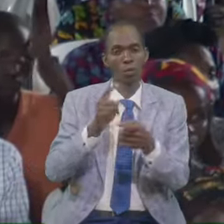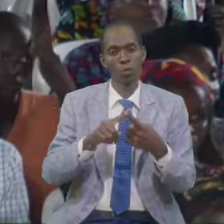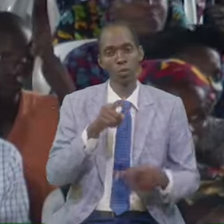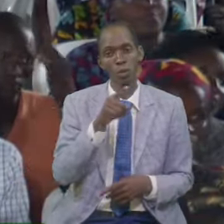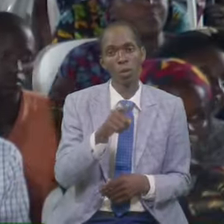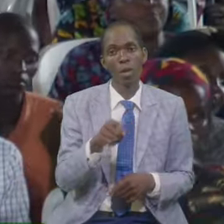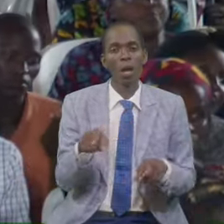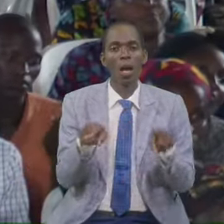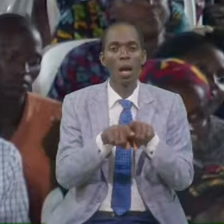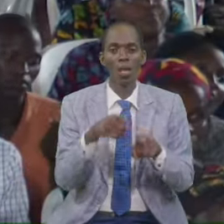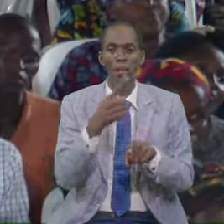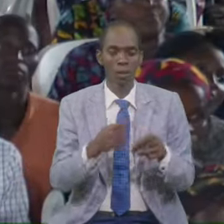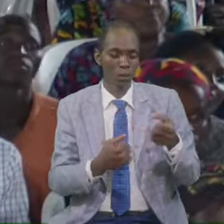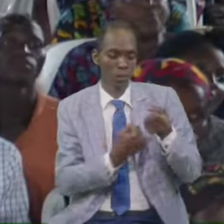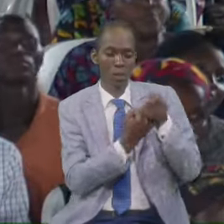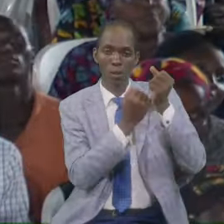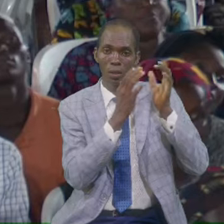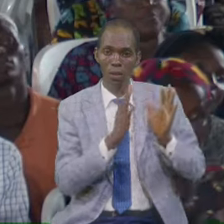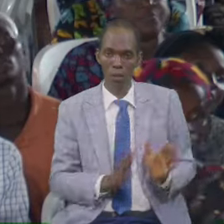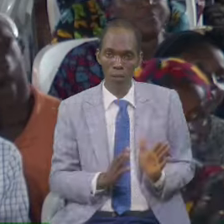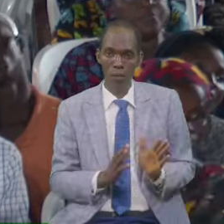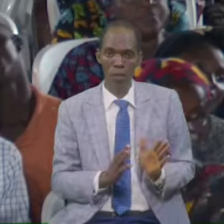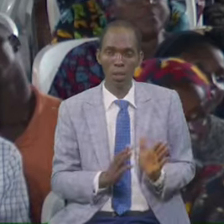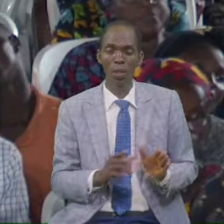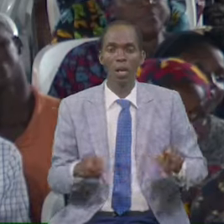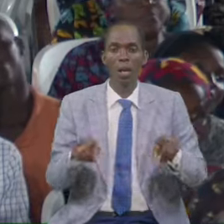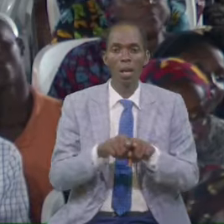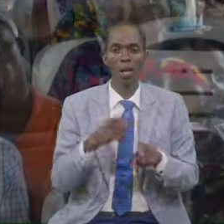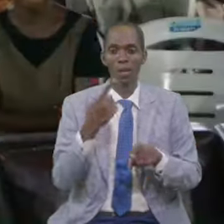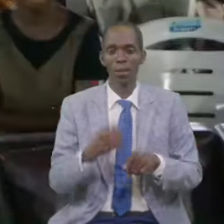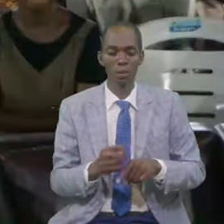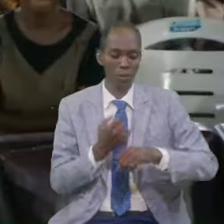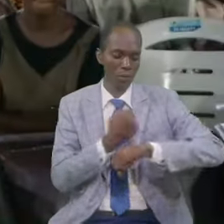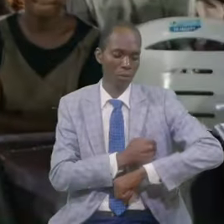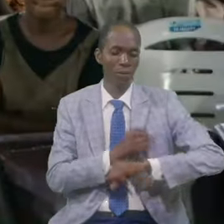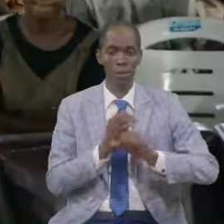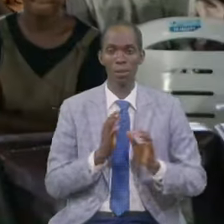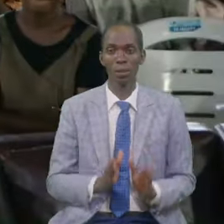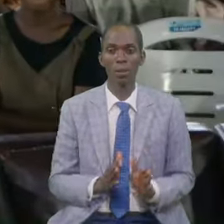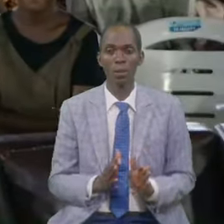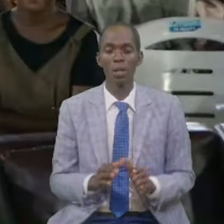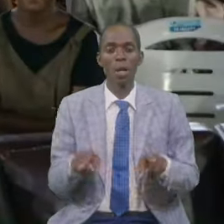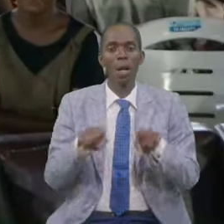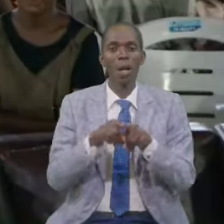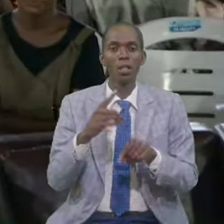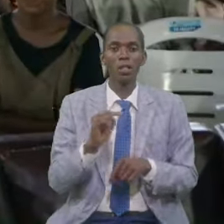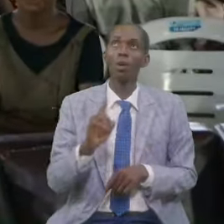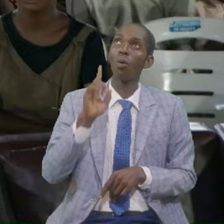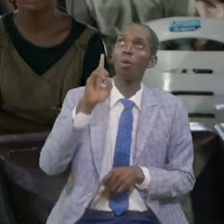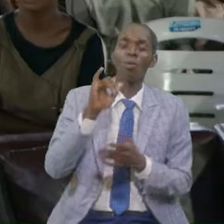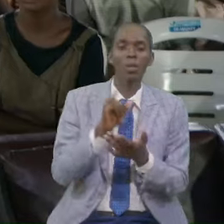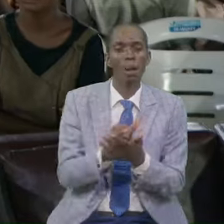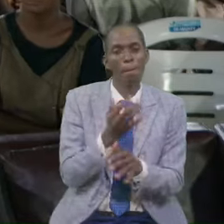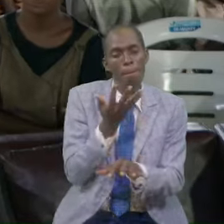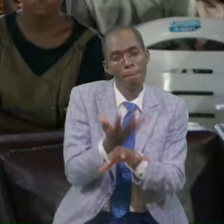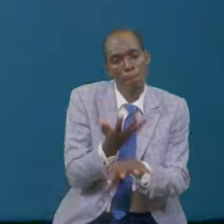అడ్వొకేట్, న్యాయవాదిగా. As the defender, అలాగే ప్రతివాదిగా. As the one that pleads your case in